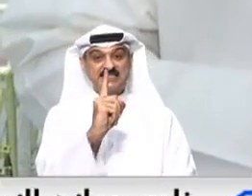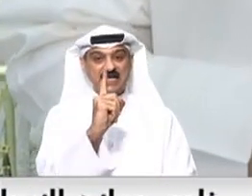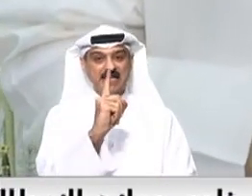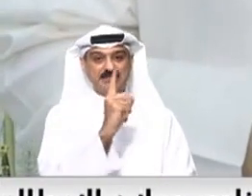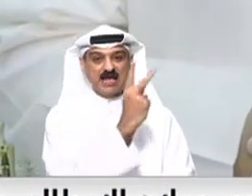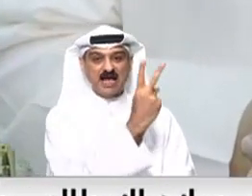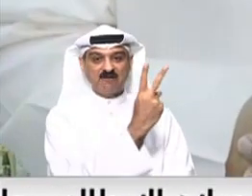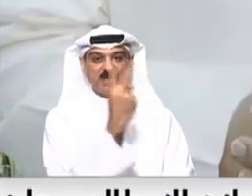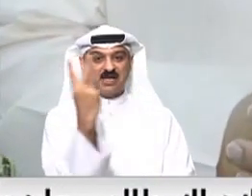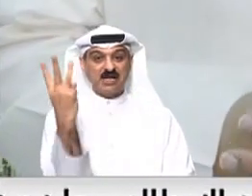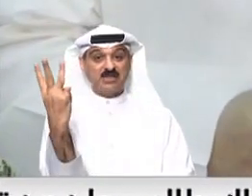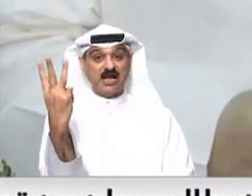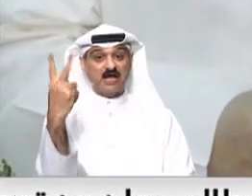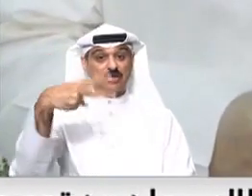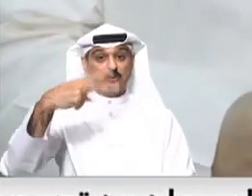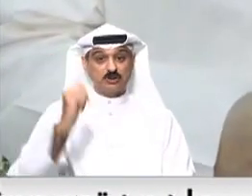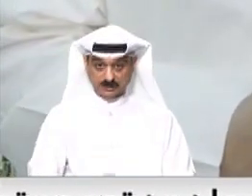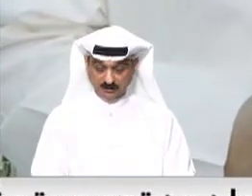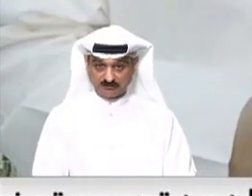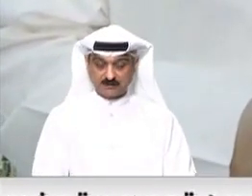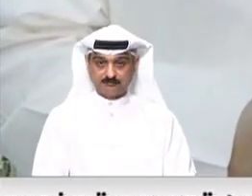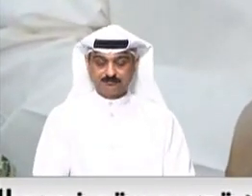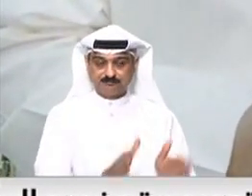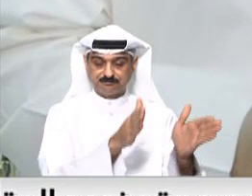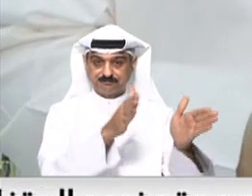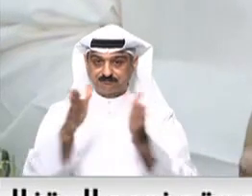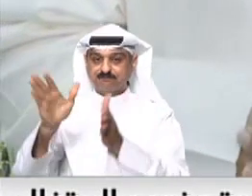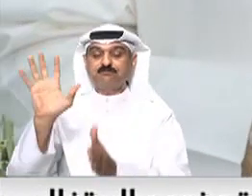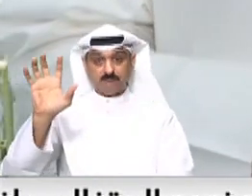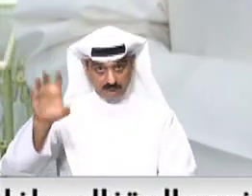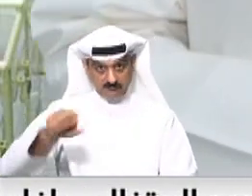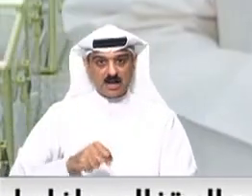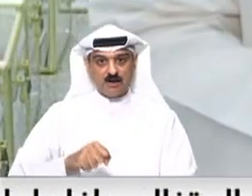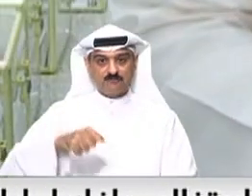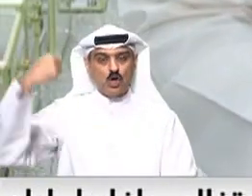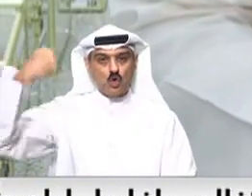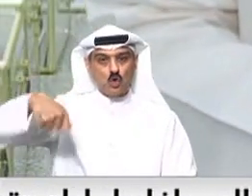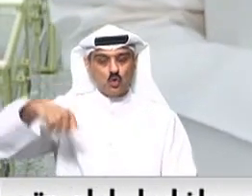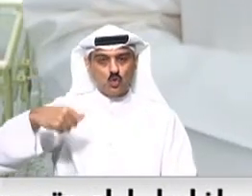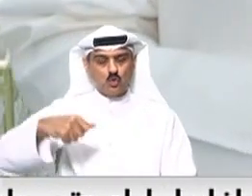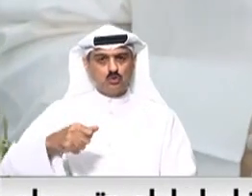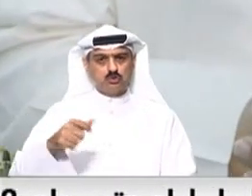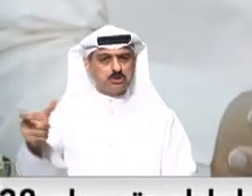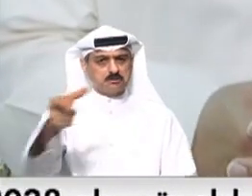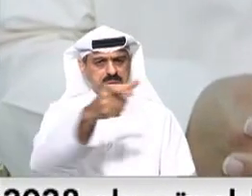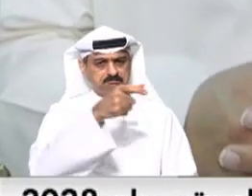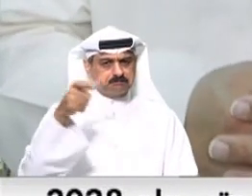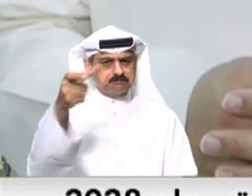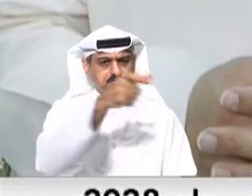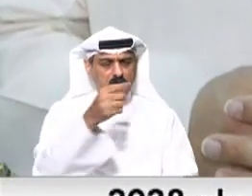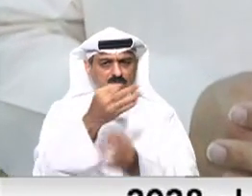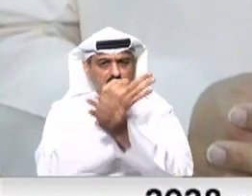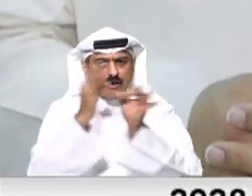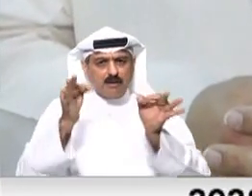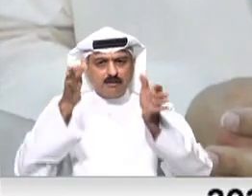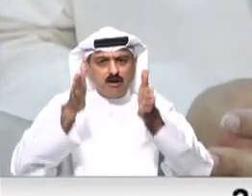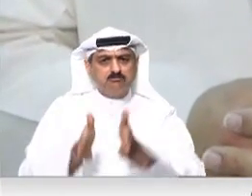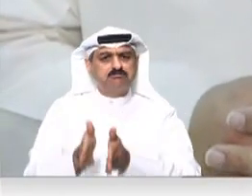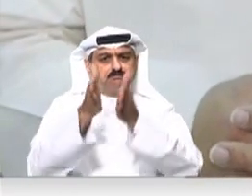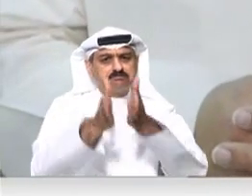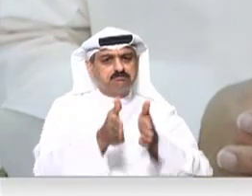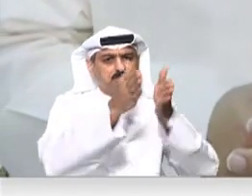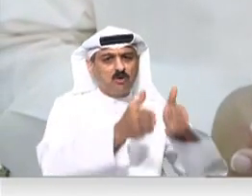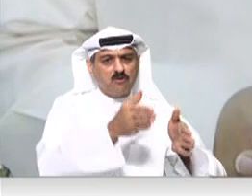2023، حقيقة يعني الجهات المعنية في الإشراف والتنظيم والتجهيز لهذه الانتخابات